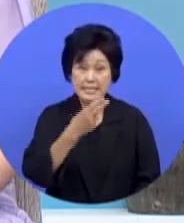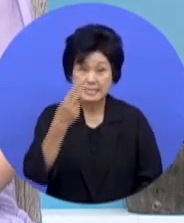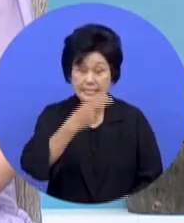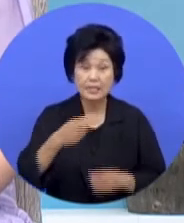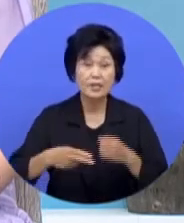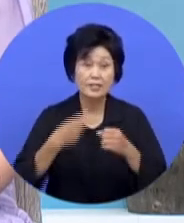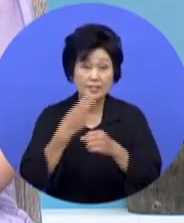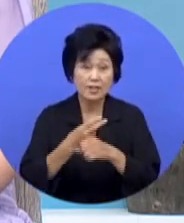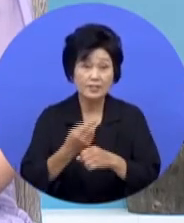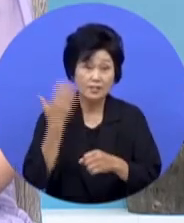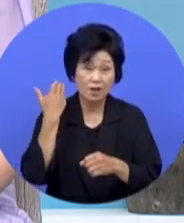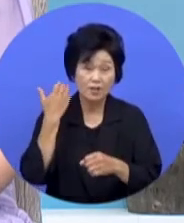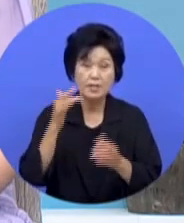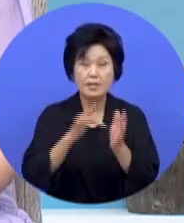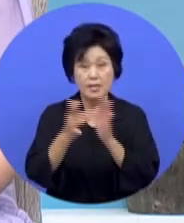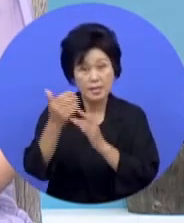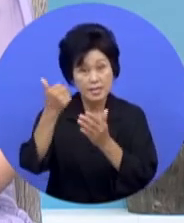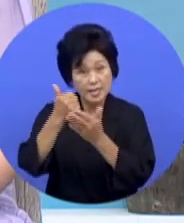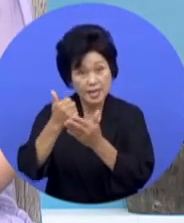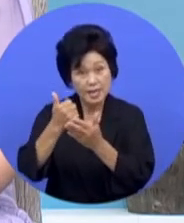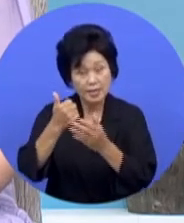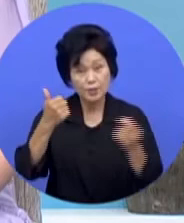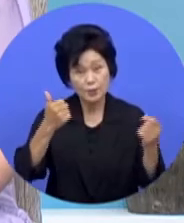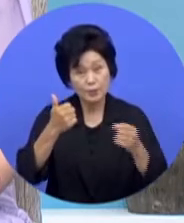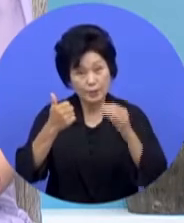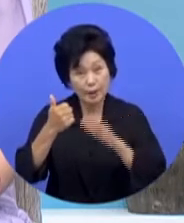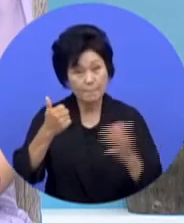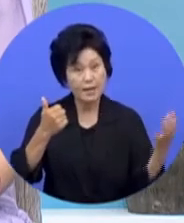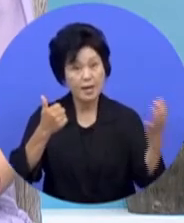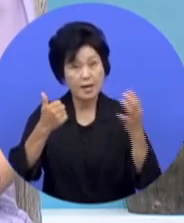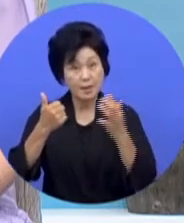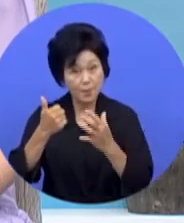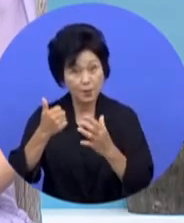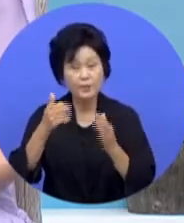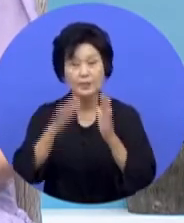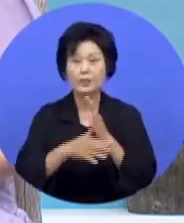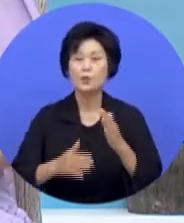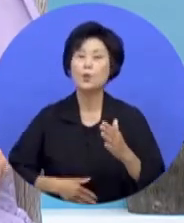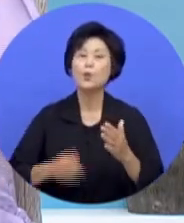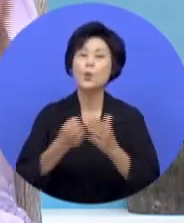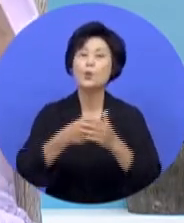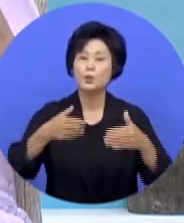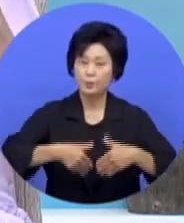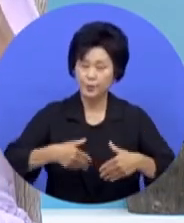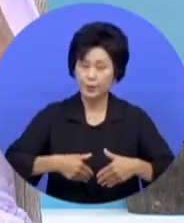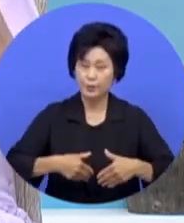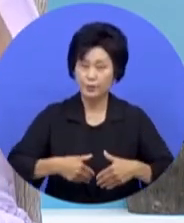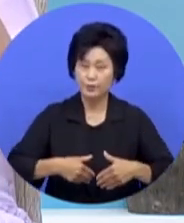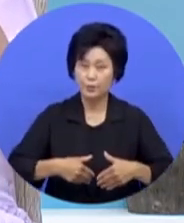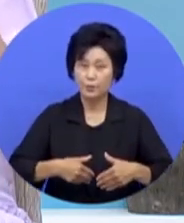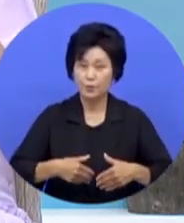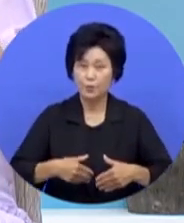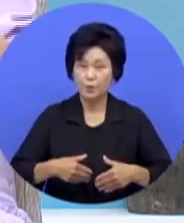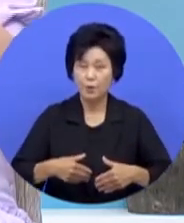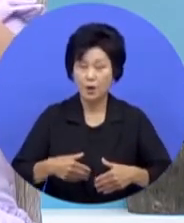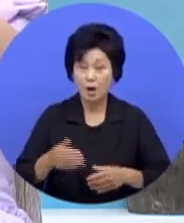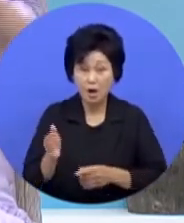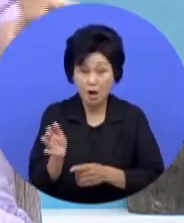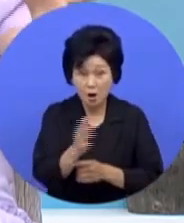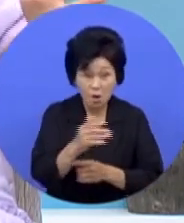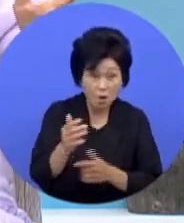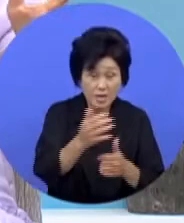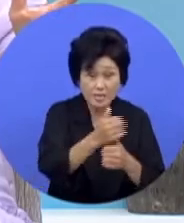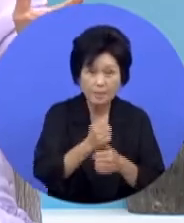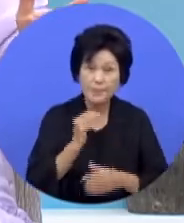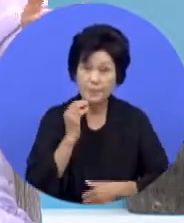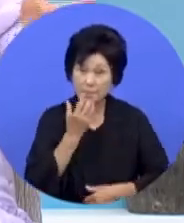보면은 예수님 앞에 나오는 것도 용기가 그럼요? 있어야 나왔어요. 아니 어부였던 그럼. 베드로도